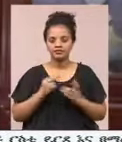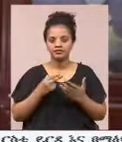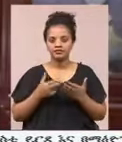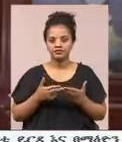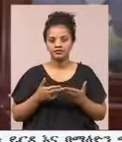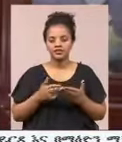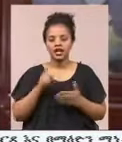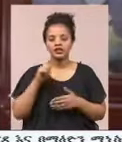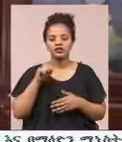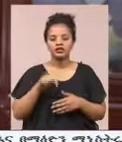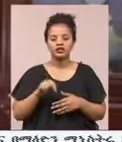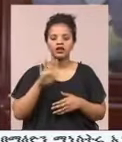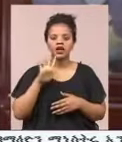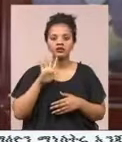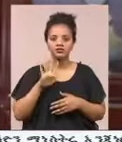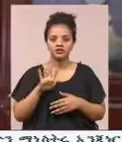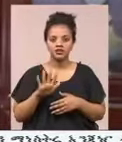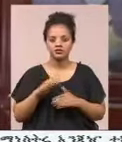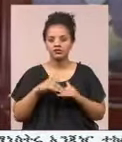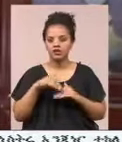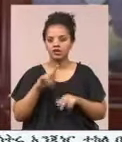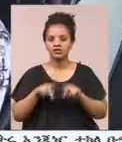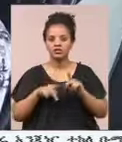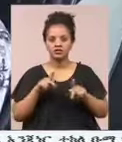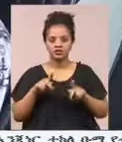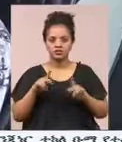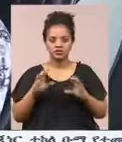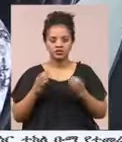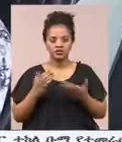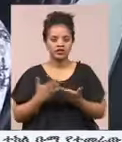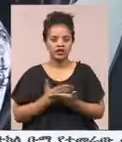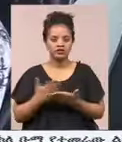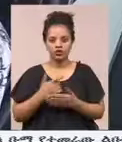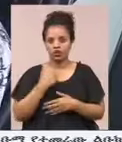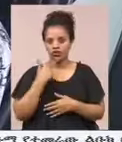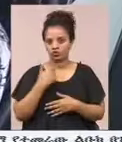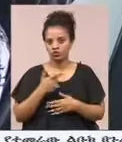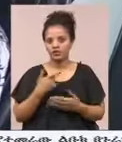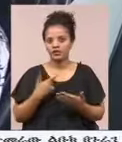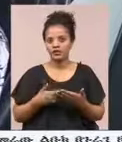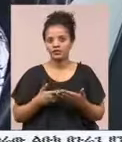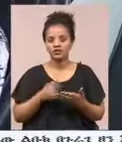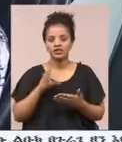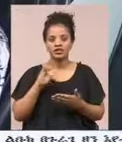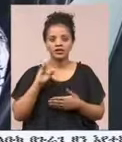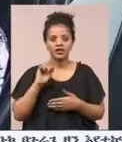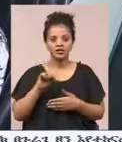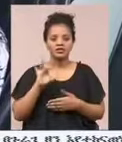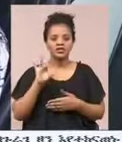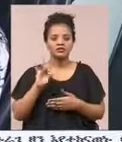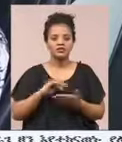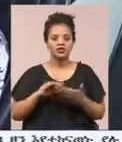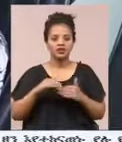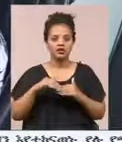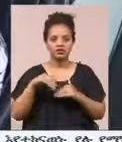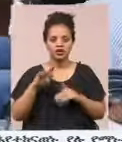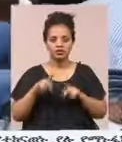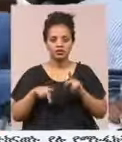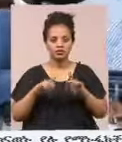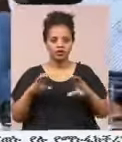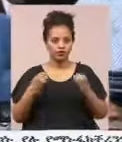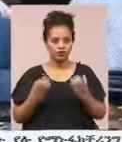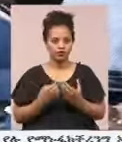አገልግሎት ከ1.5 ሚሊዮን በላይ የህብረተሰብ ክፍሎች ተሳትፈዋል ብለዋል። በዚህም 7.8 ሚሊዮን በላይ የህብረተሰብ